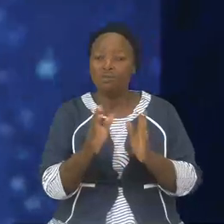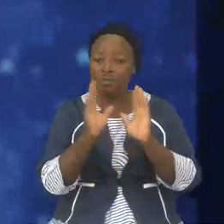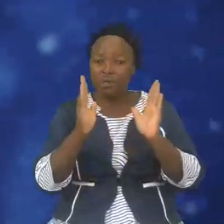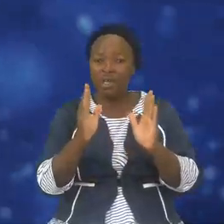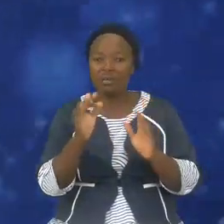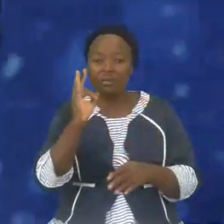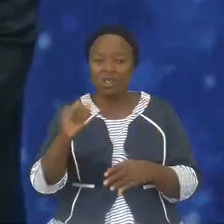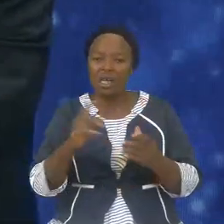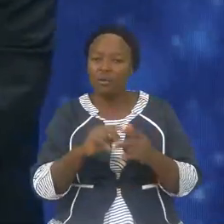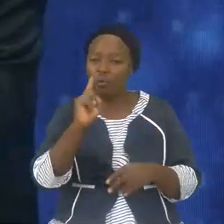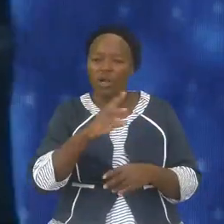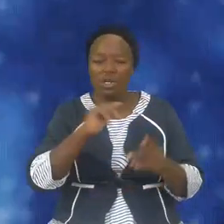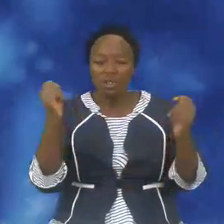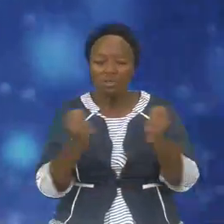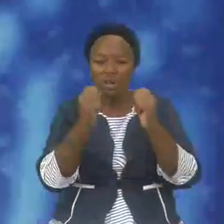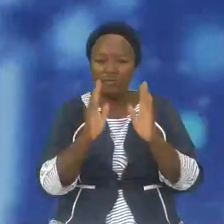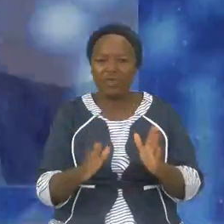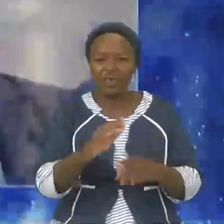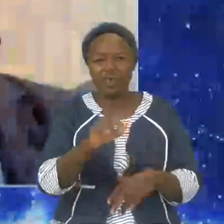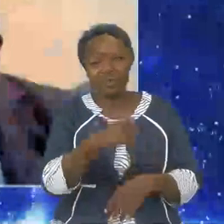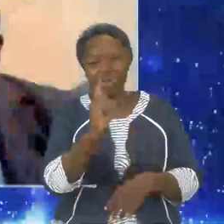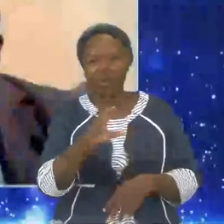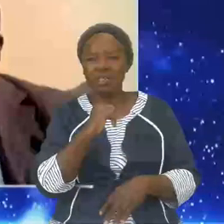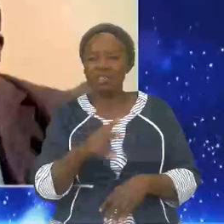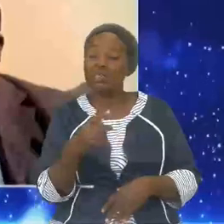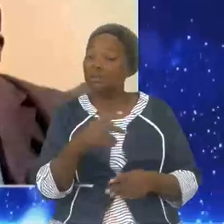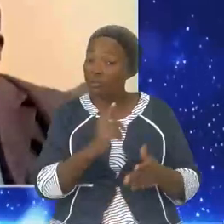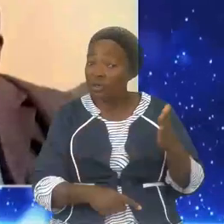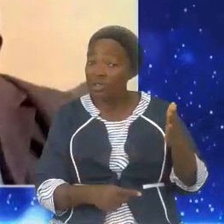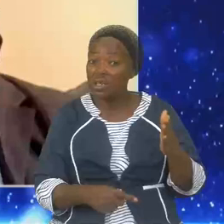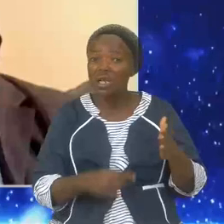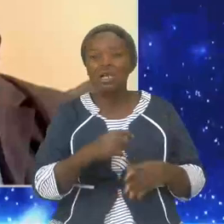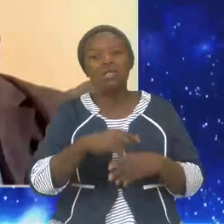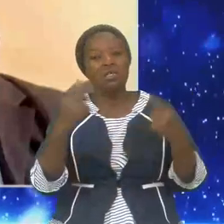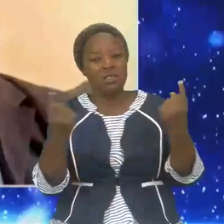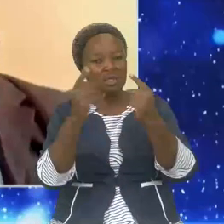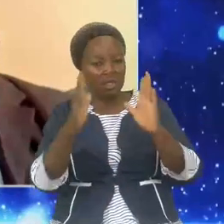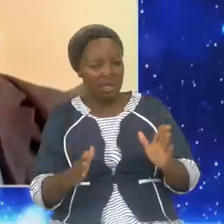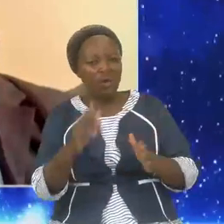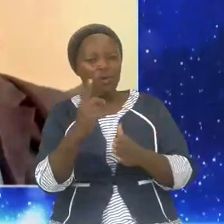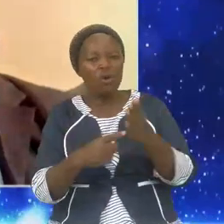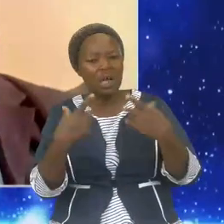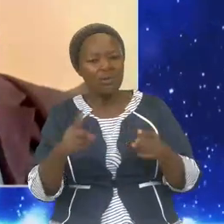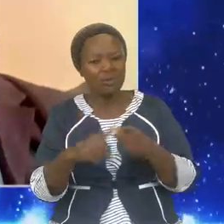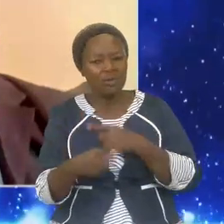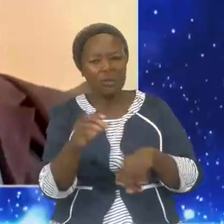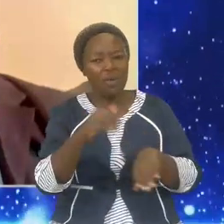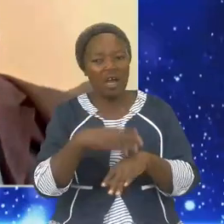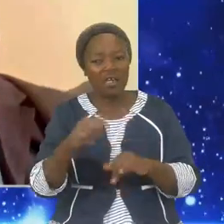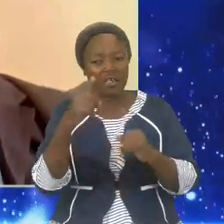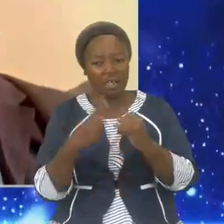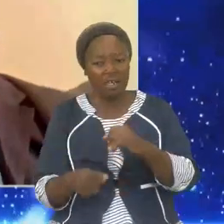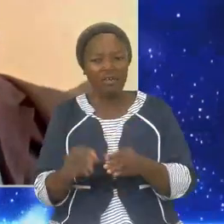Un est triomphant, l'autre est transgresseur. Mais vous voyez qu'est-ce qui leur arrive? À la fin,